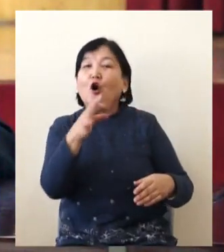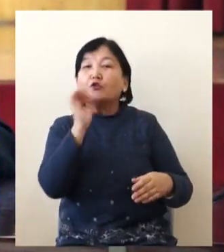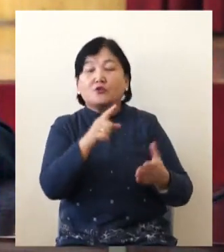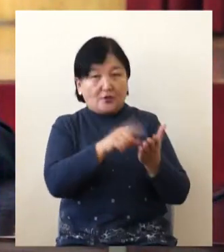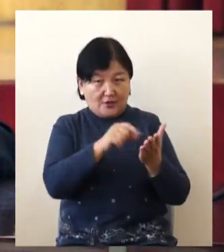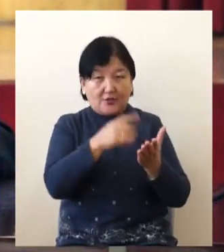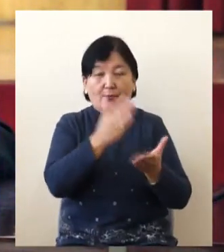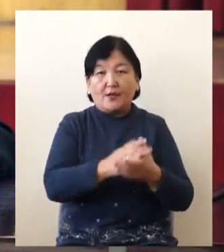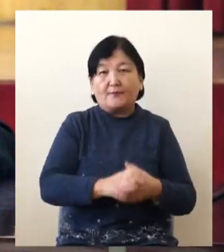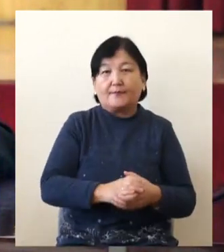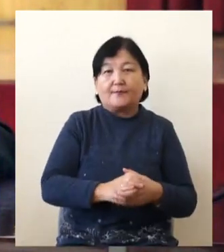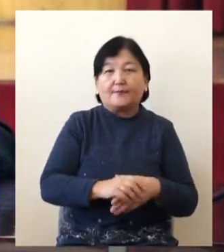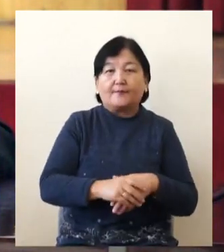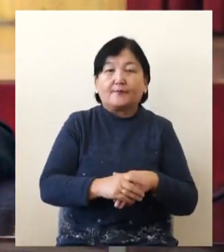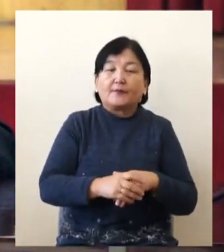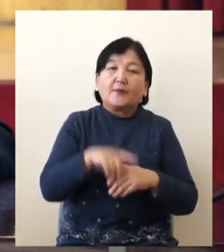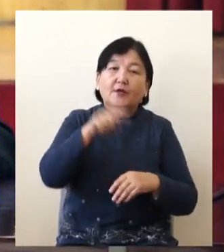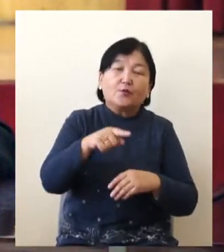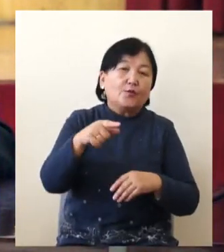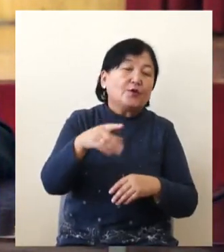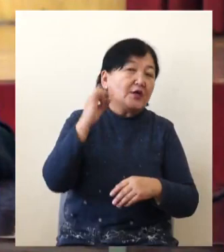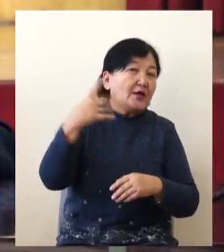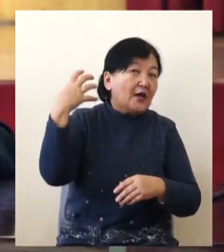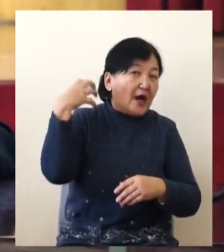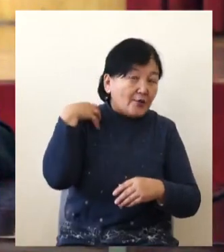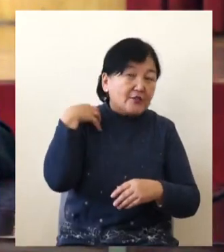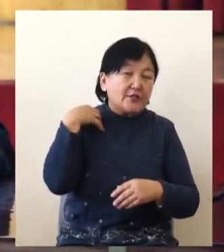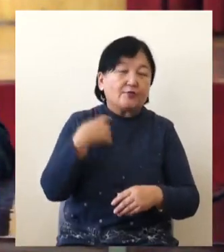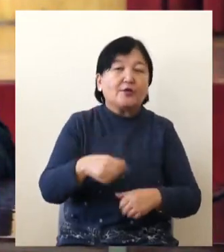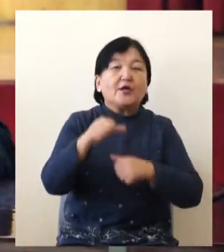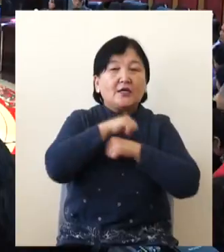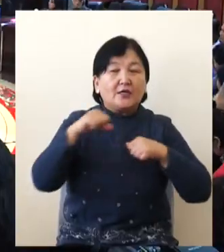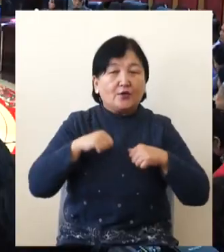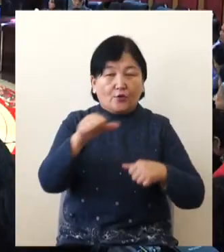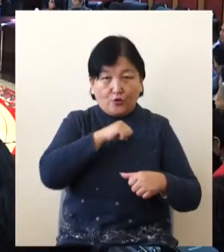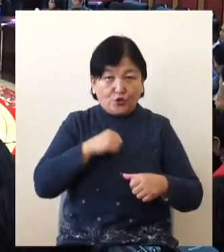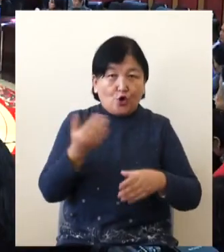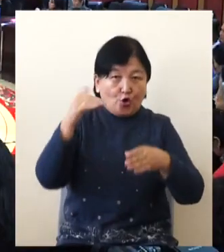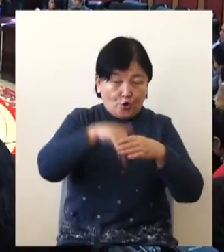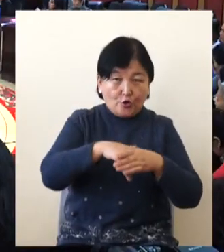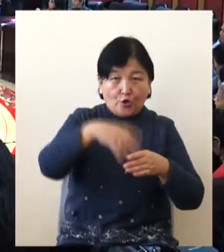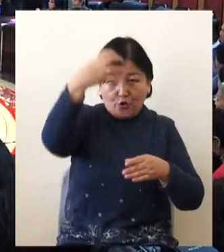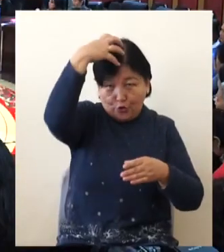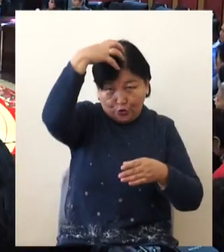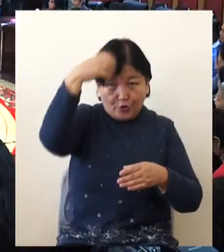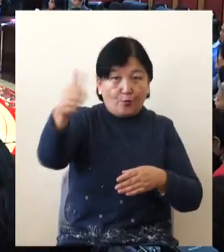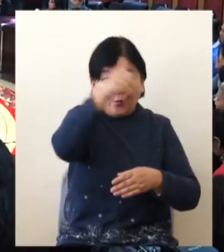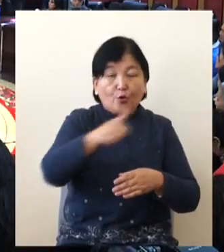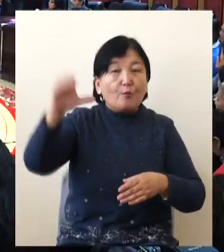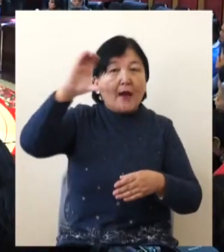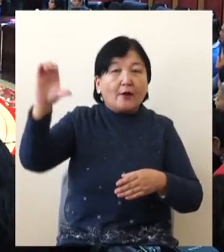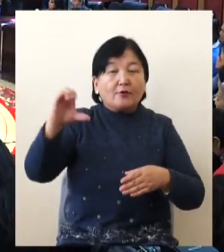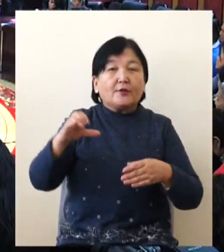ёстой. Тийм учраас энэ игэх хариуцлага дотор нэг талаас иргэд оролцсон, нөгөө талаасаа төрийн бүх байгууллагуудын хаалга онгорхой байх